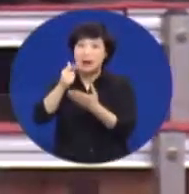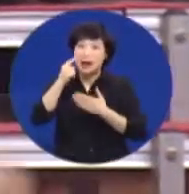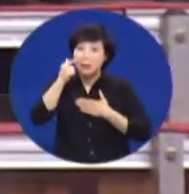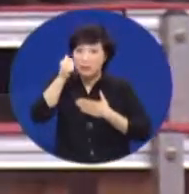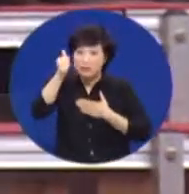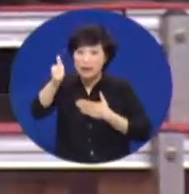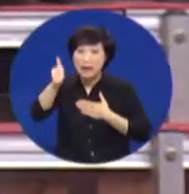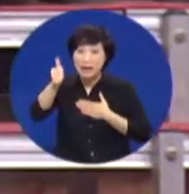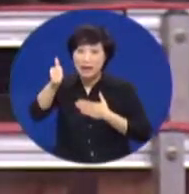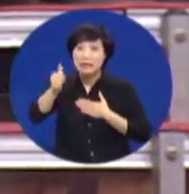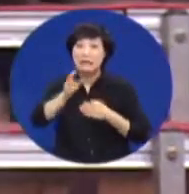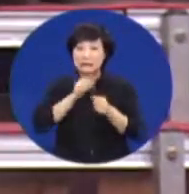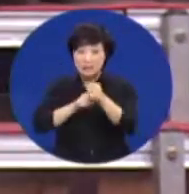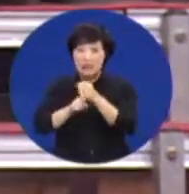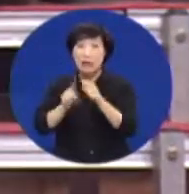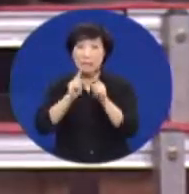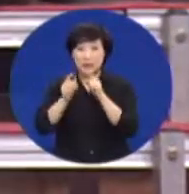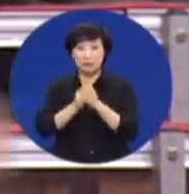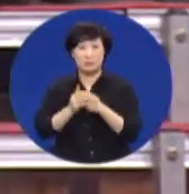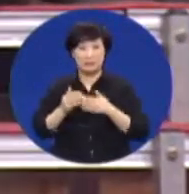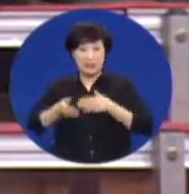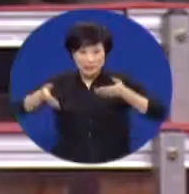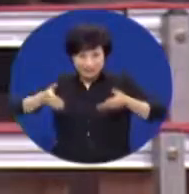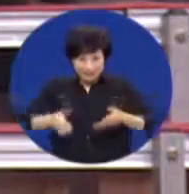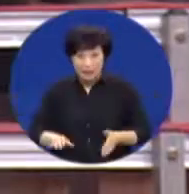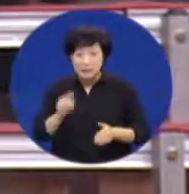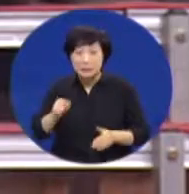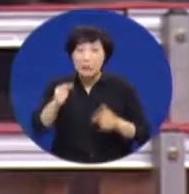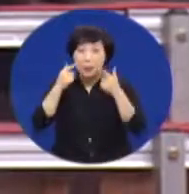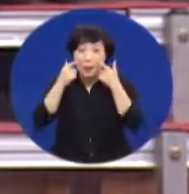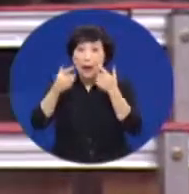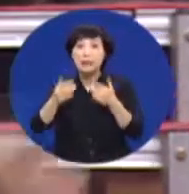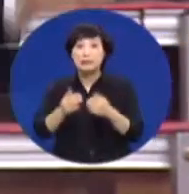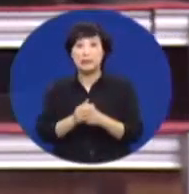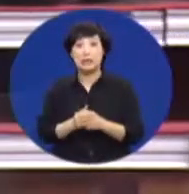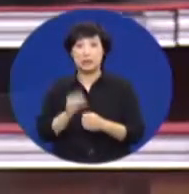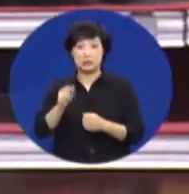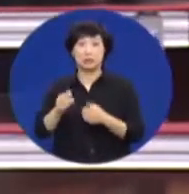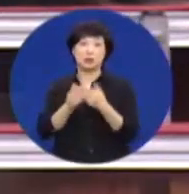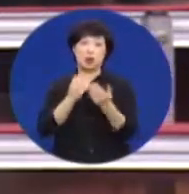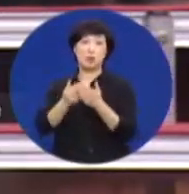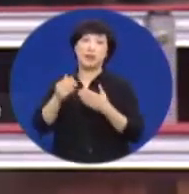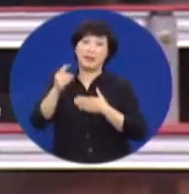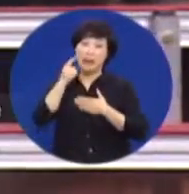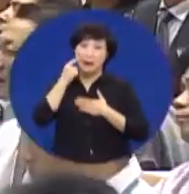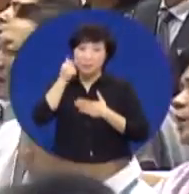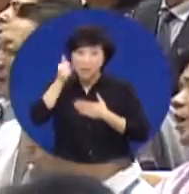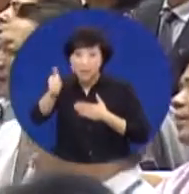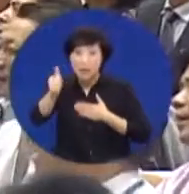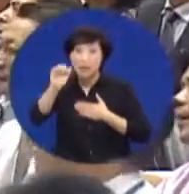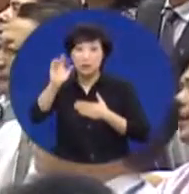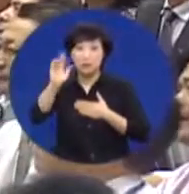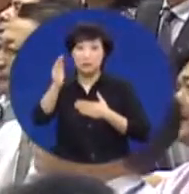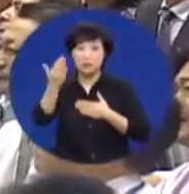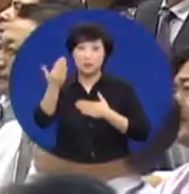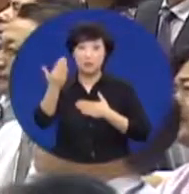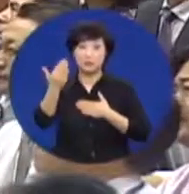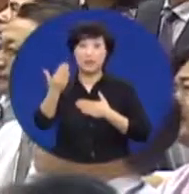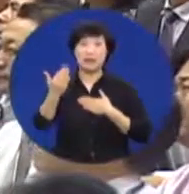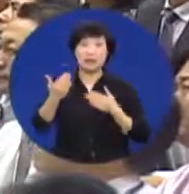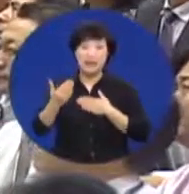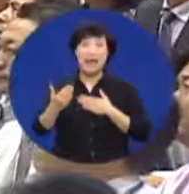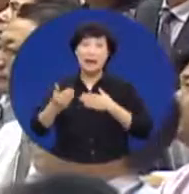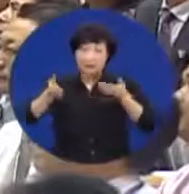아버지가 나를 진리의 말씀으로 낳았다는 분명한 경험의 아버지라 이 말입니다.